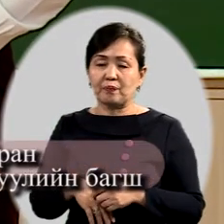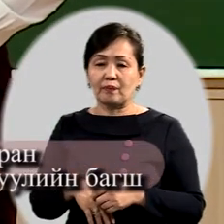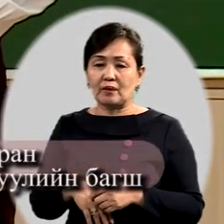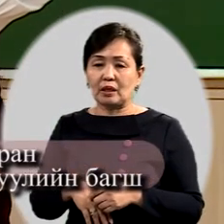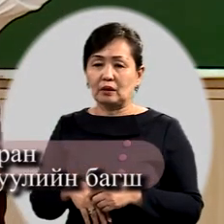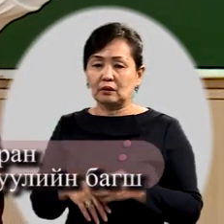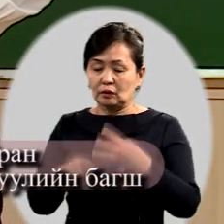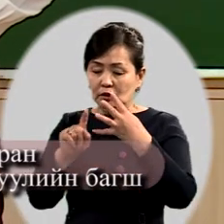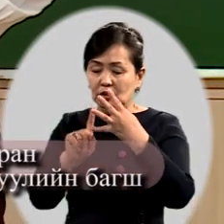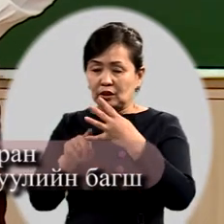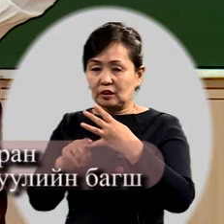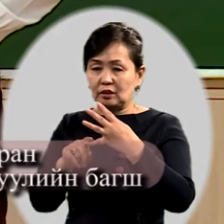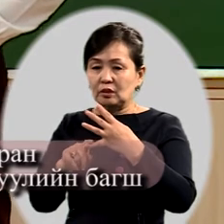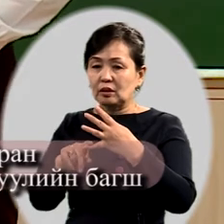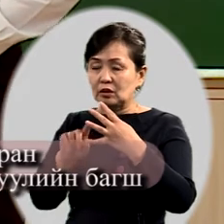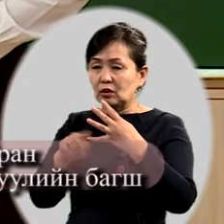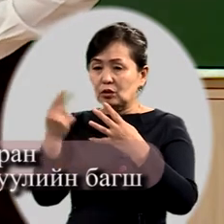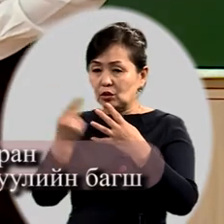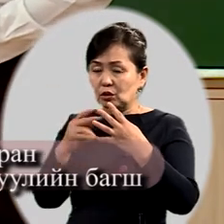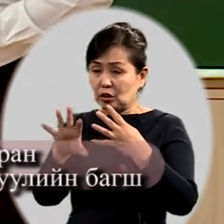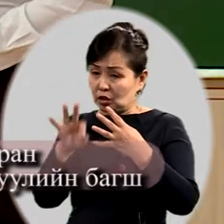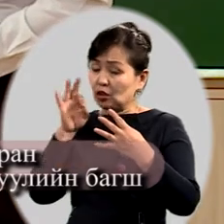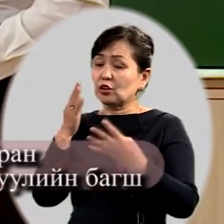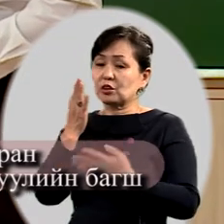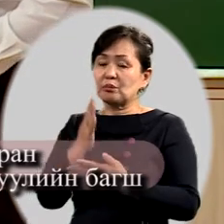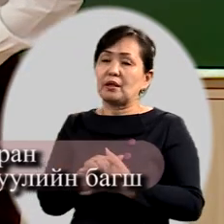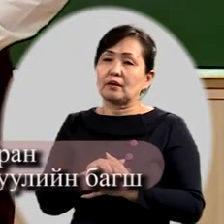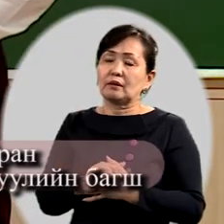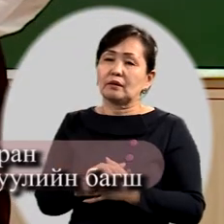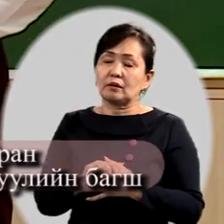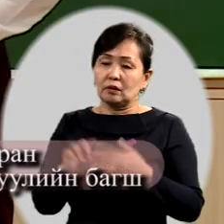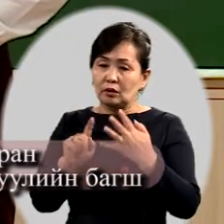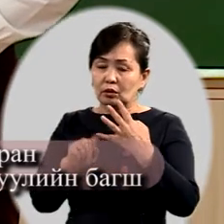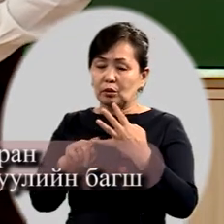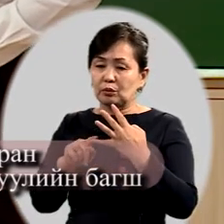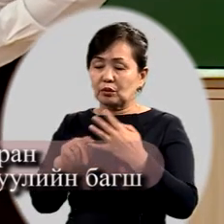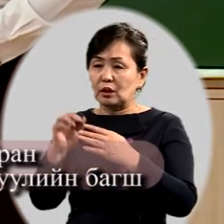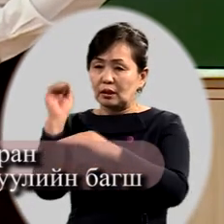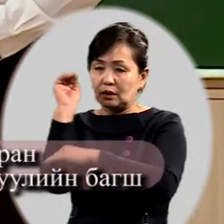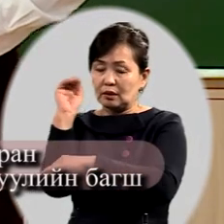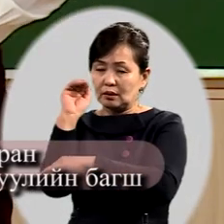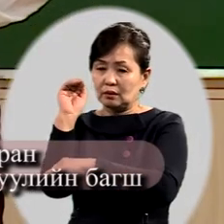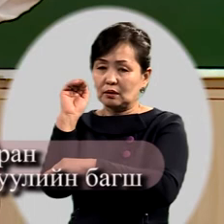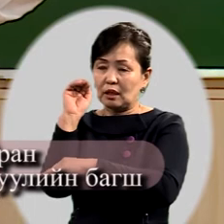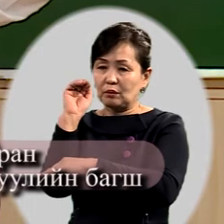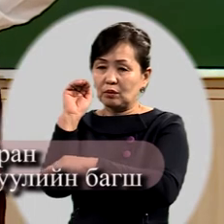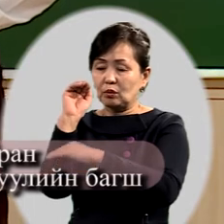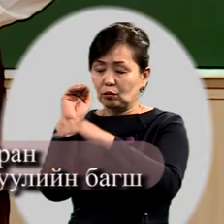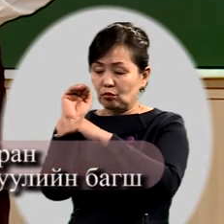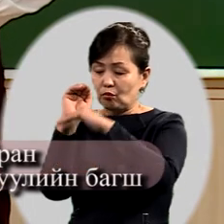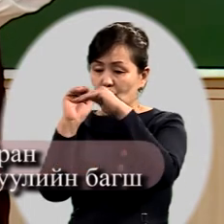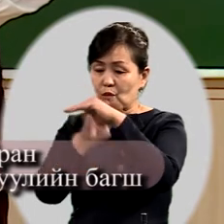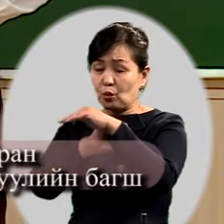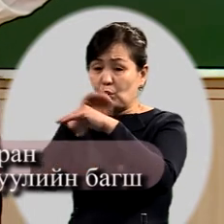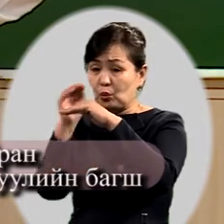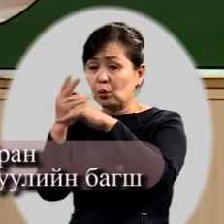төменгі шетіндегі мына суретті таңдапты. Бұл сурет жайында айта өтсем, суыр үнінің жанында